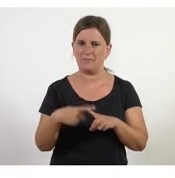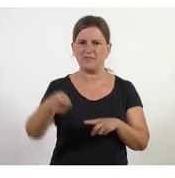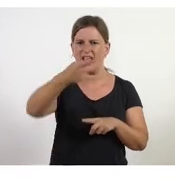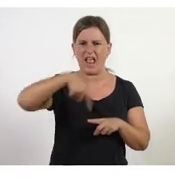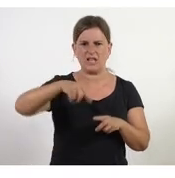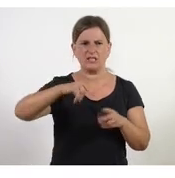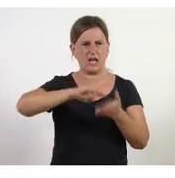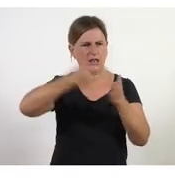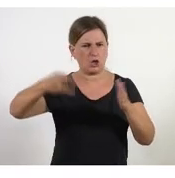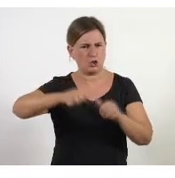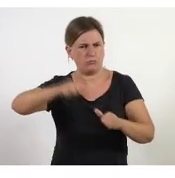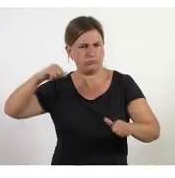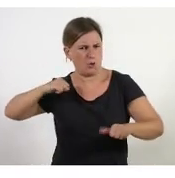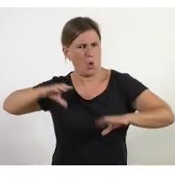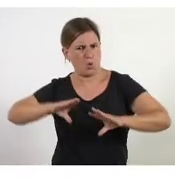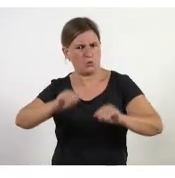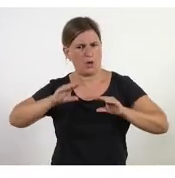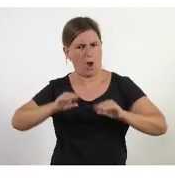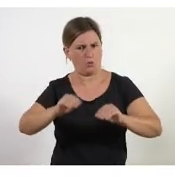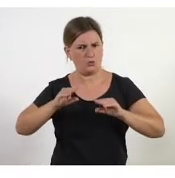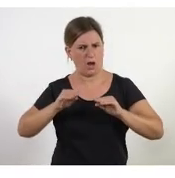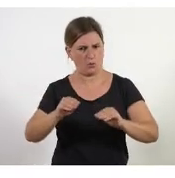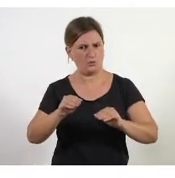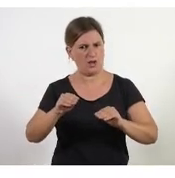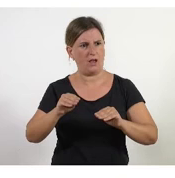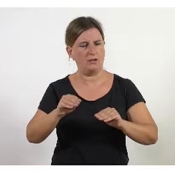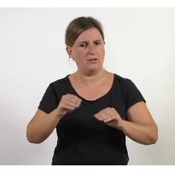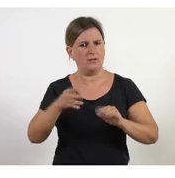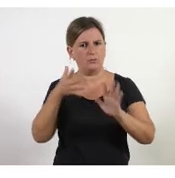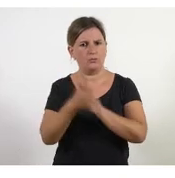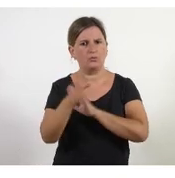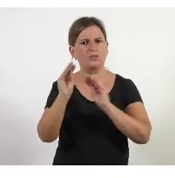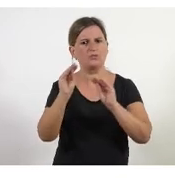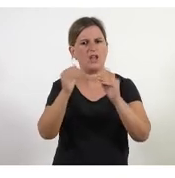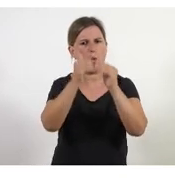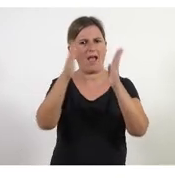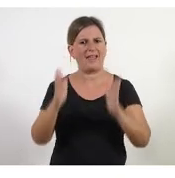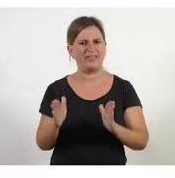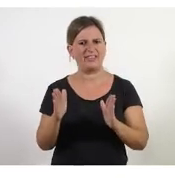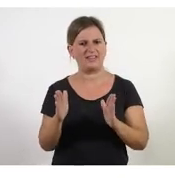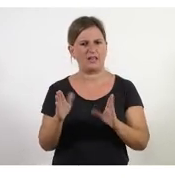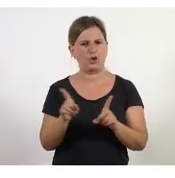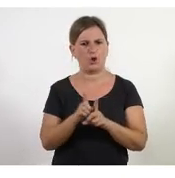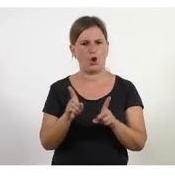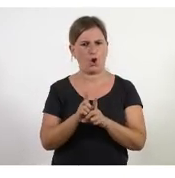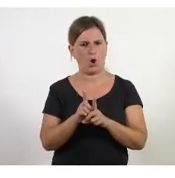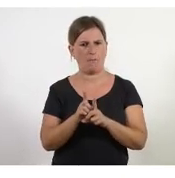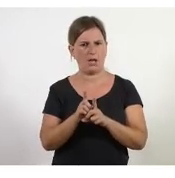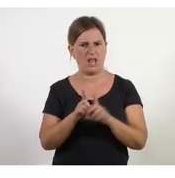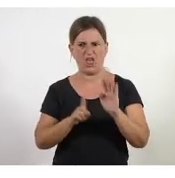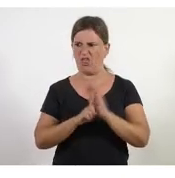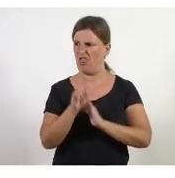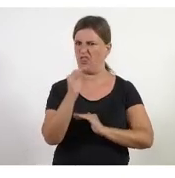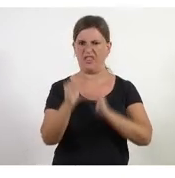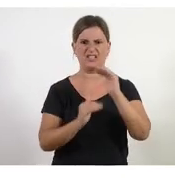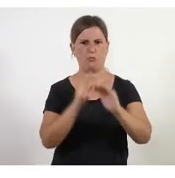tecnològics. Són, de fet, una entitat que tenen un punt de desenvolupament intern